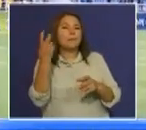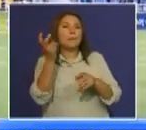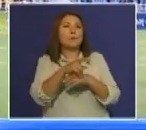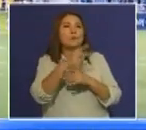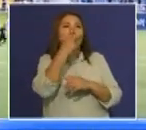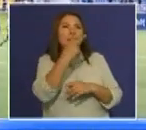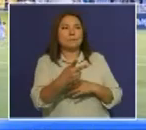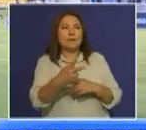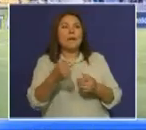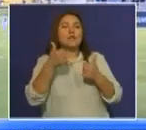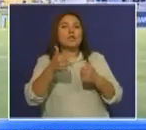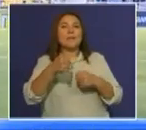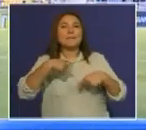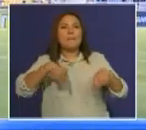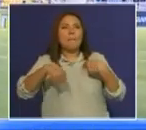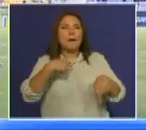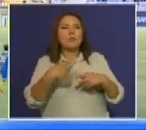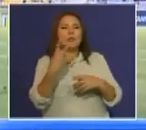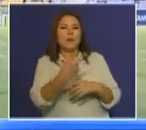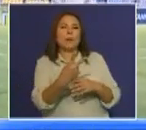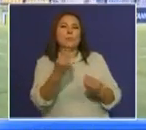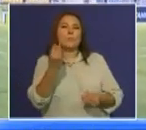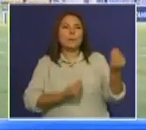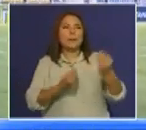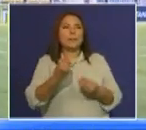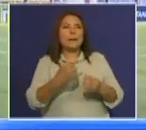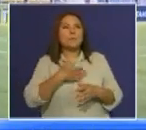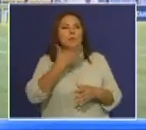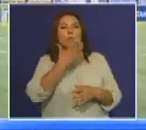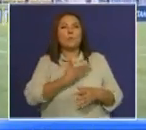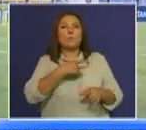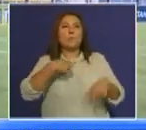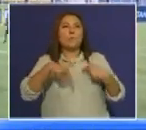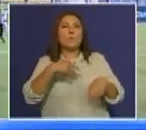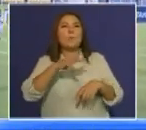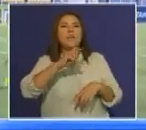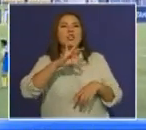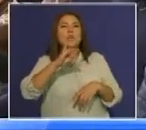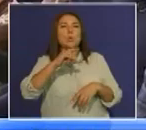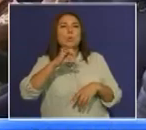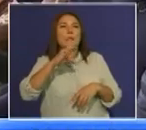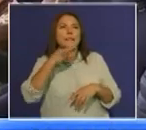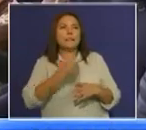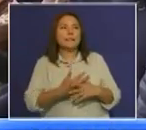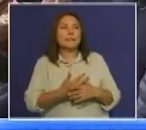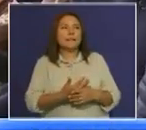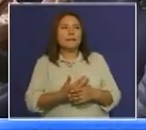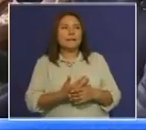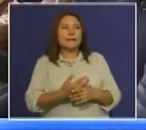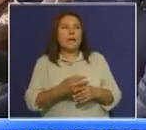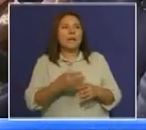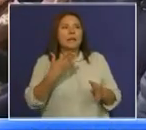келдім. Жақсы матч болып жатыр, екеуі де осал емес. Менің сүйікті футбол клубым Манчестер Юнайтед. Екі